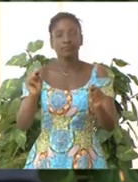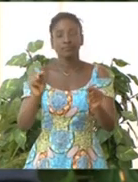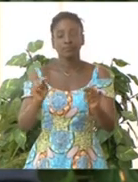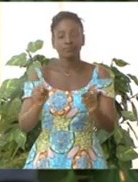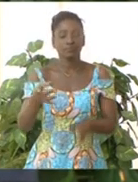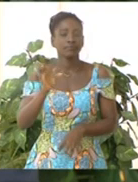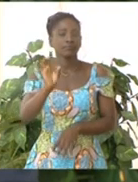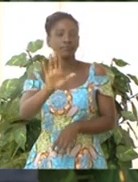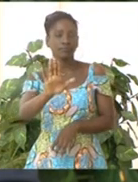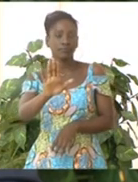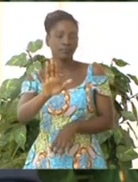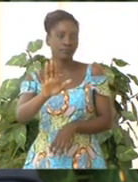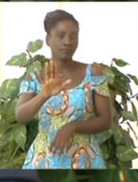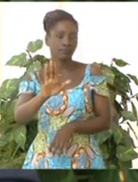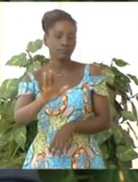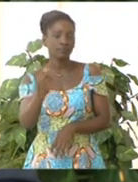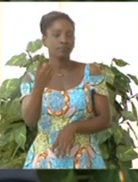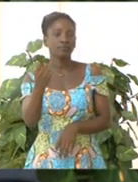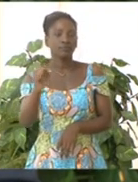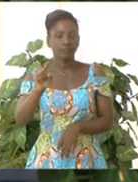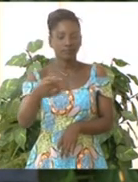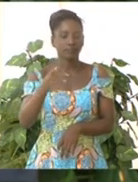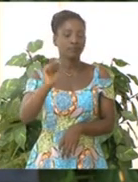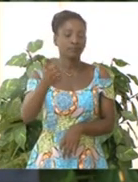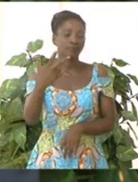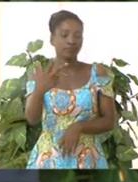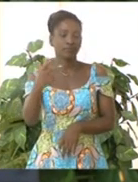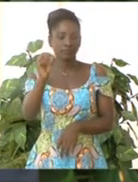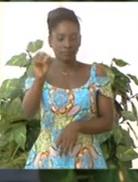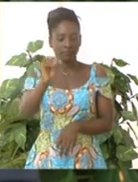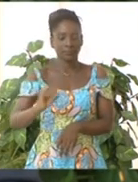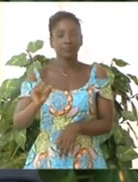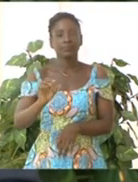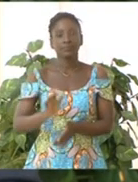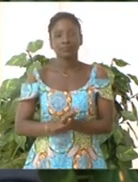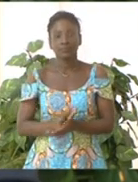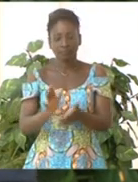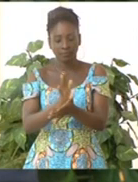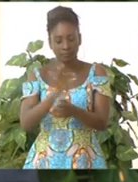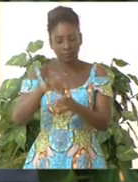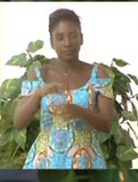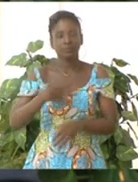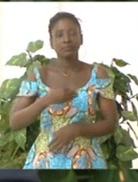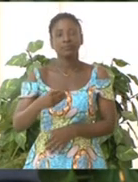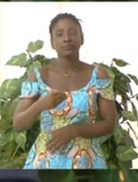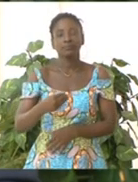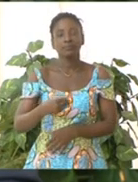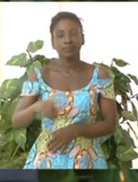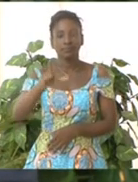85 soit 11,3 pour cent le thème blanc